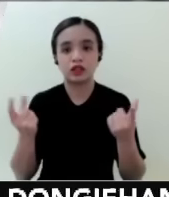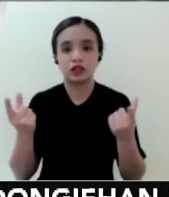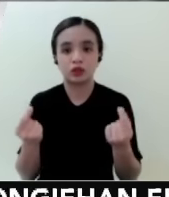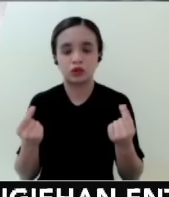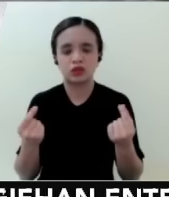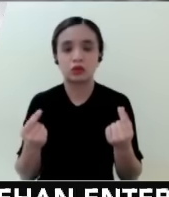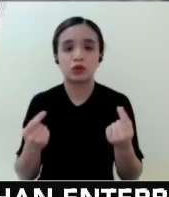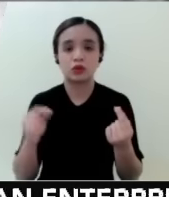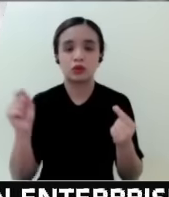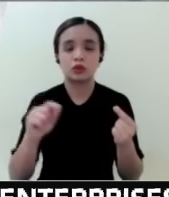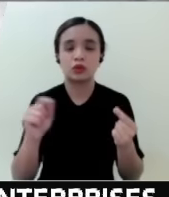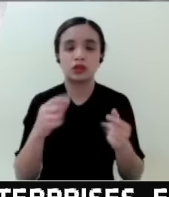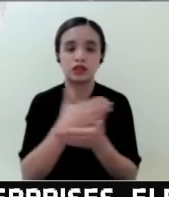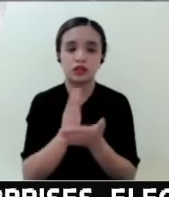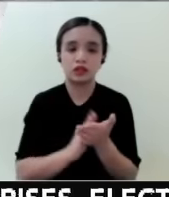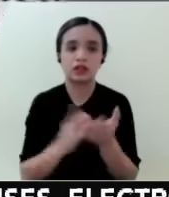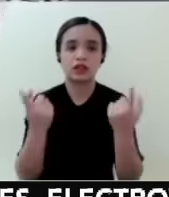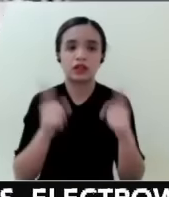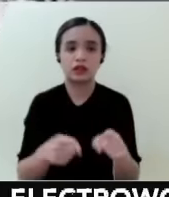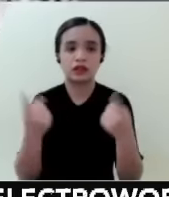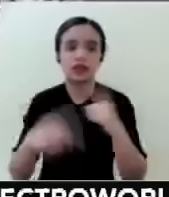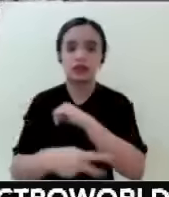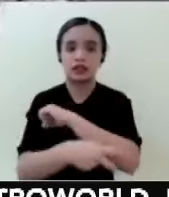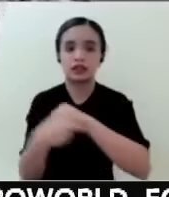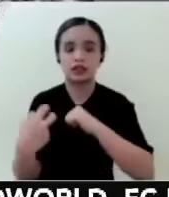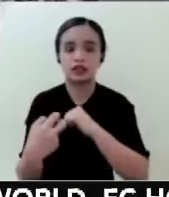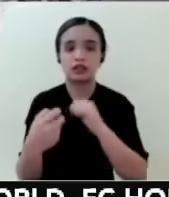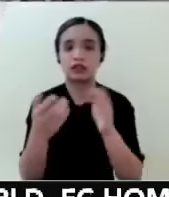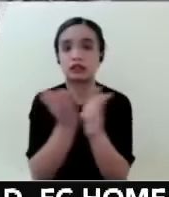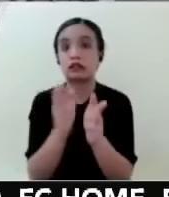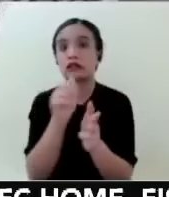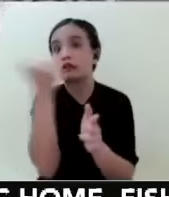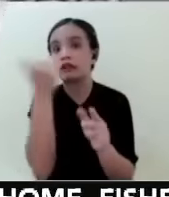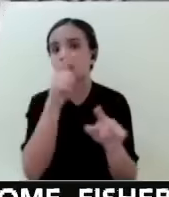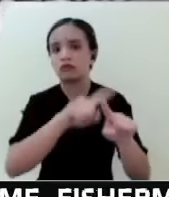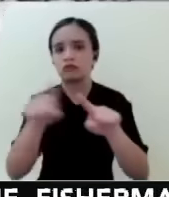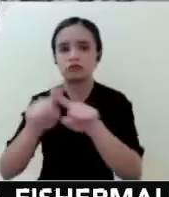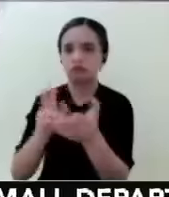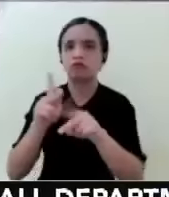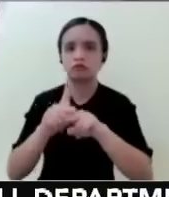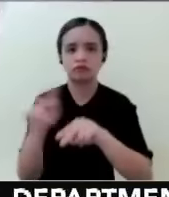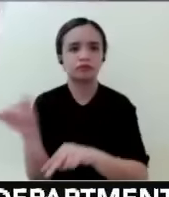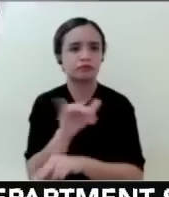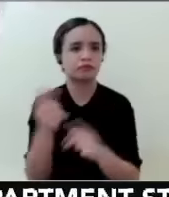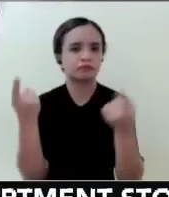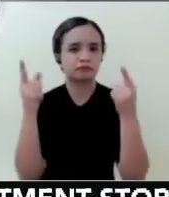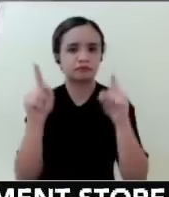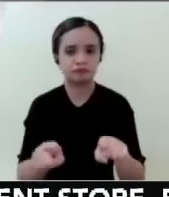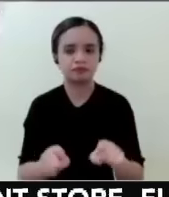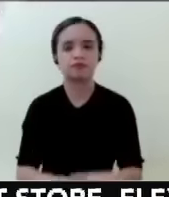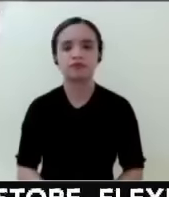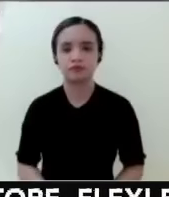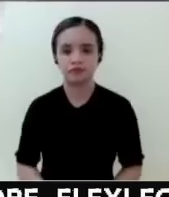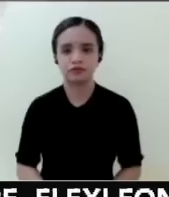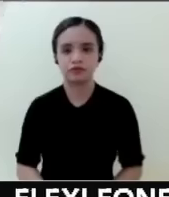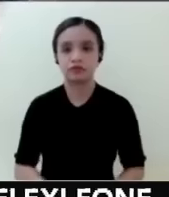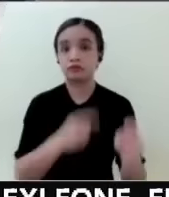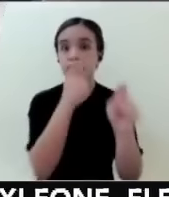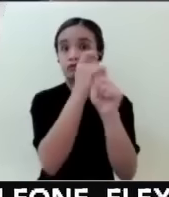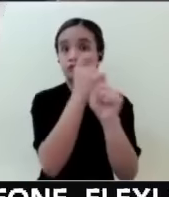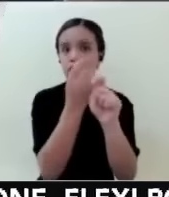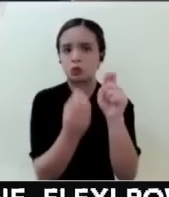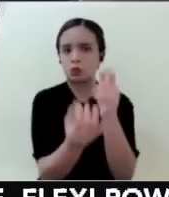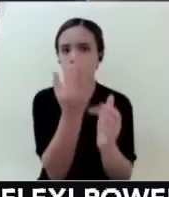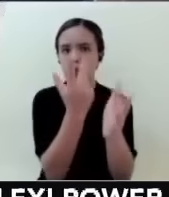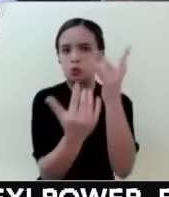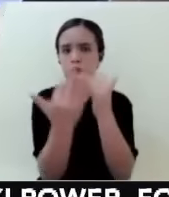pagtangay sa mga tricycle ang iniimbisigahan sa iba pang lugar sa Pangasinan. Isang truck ang nagliyab sa gitna ng kalsada